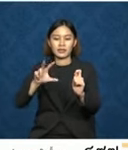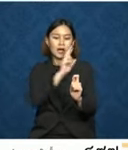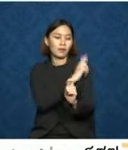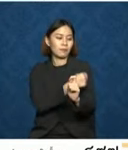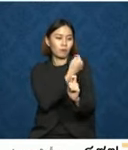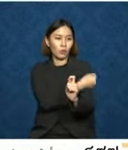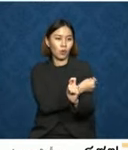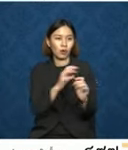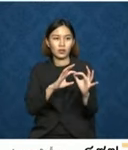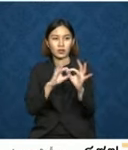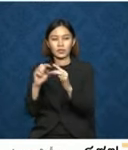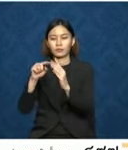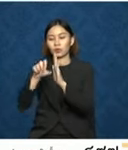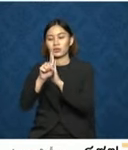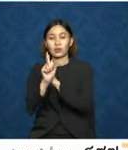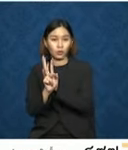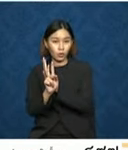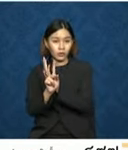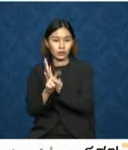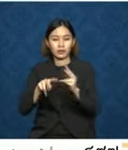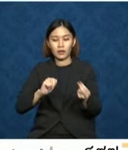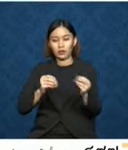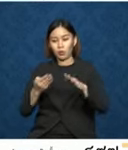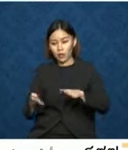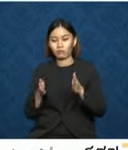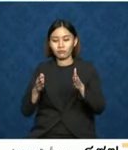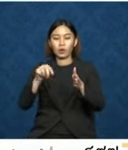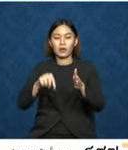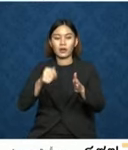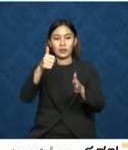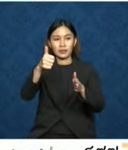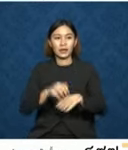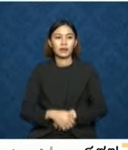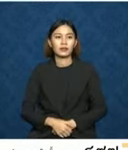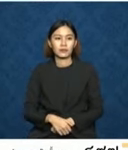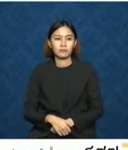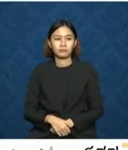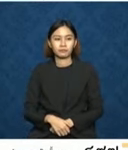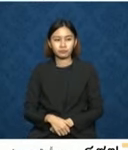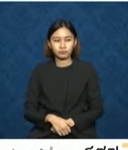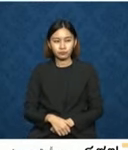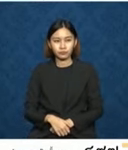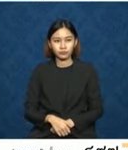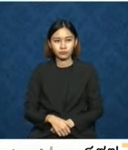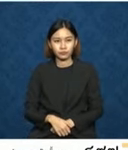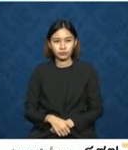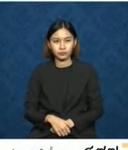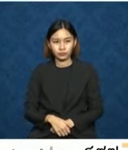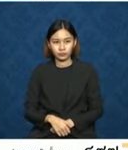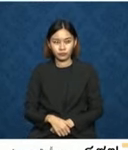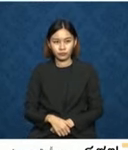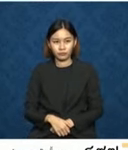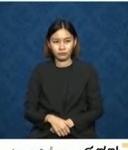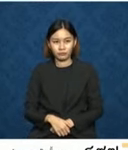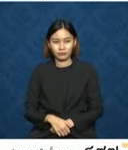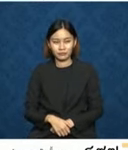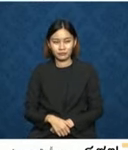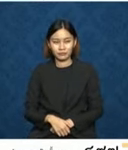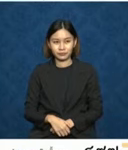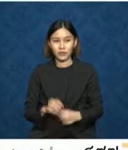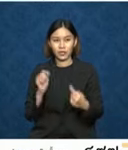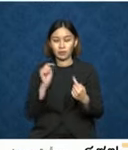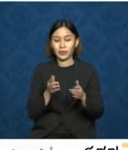ไปถึงสกลนครไปนครพนมได้อีกเส้นซ้ายมือครับท่านประธานซ้ายมือของกระผมนะครับจะ